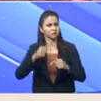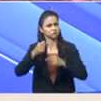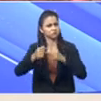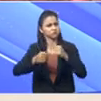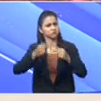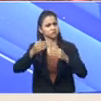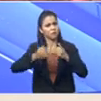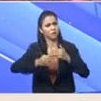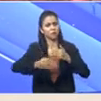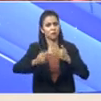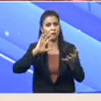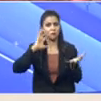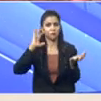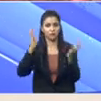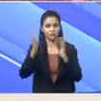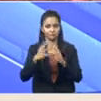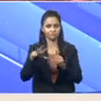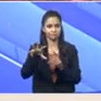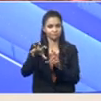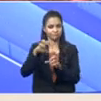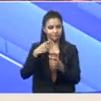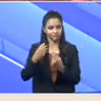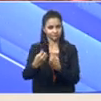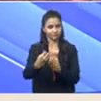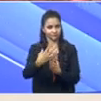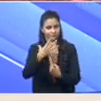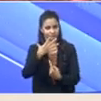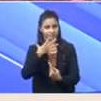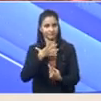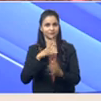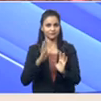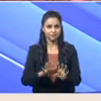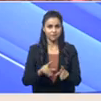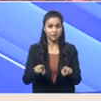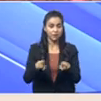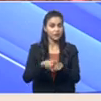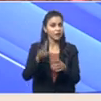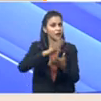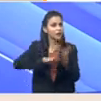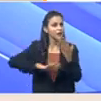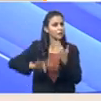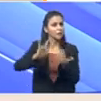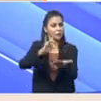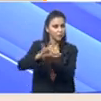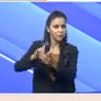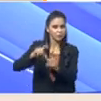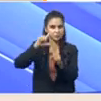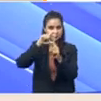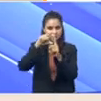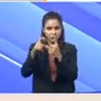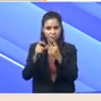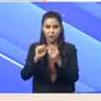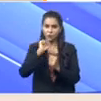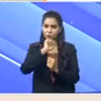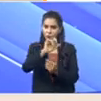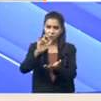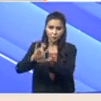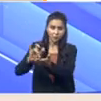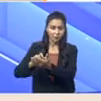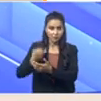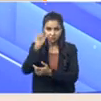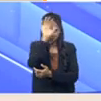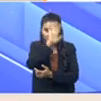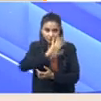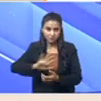लगातार विश्व को अपनी ओर आकर्षित कर रही है। जहां जहां कला है, वहां वहां भारत